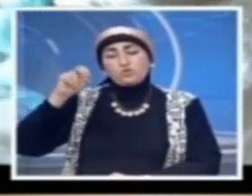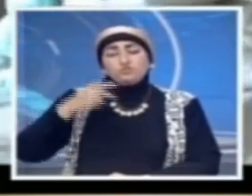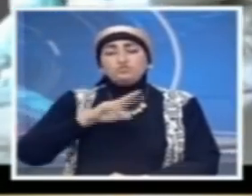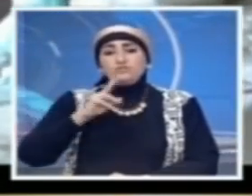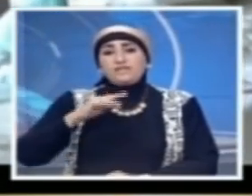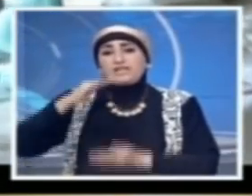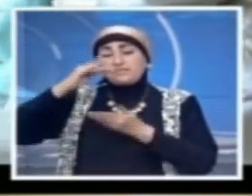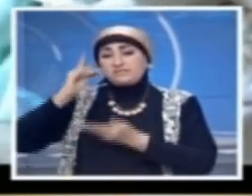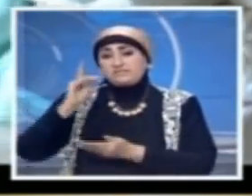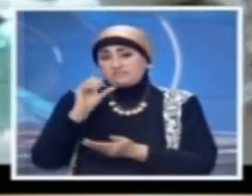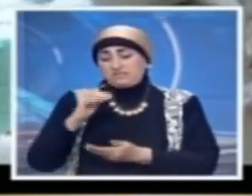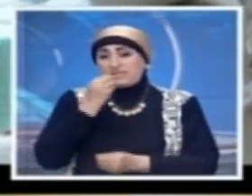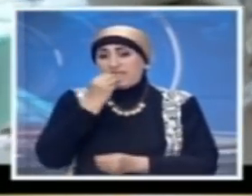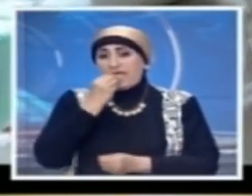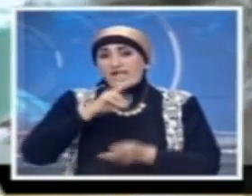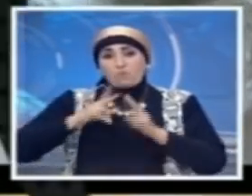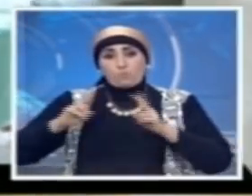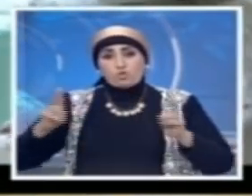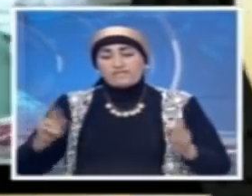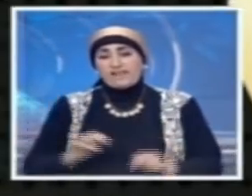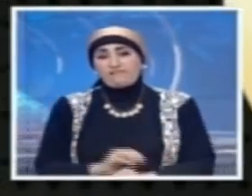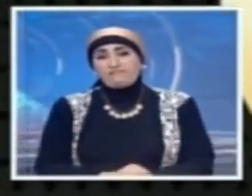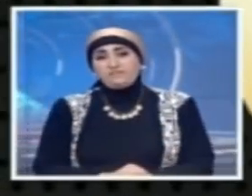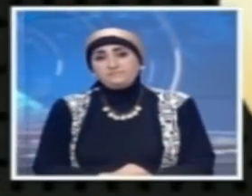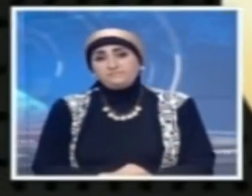غذائية وتموينية متنوعة.